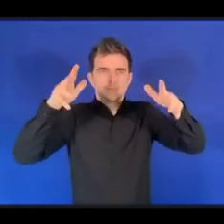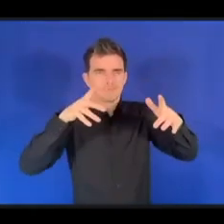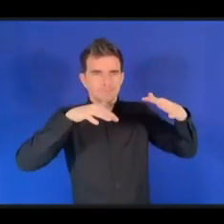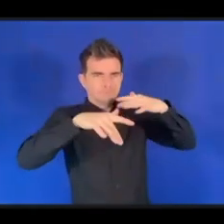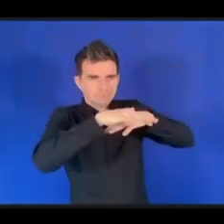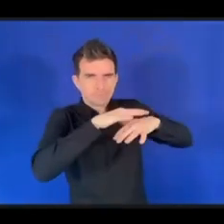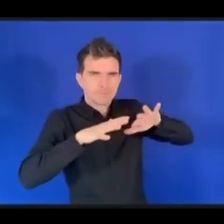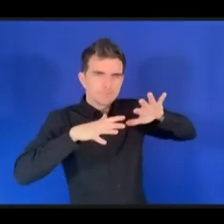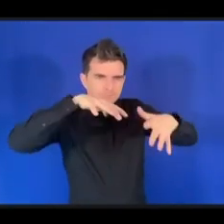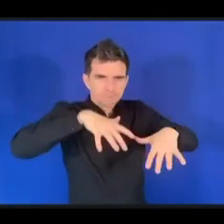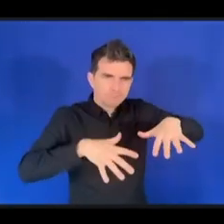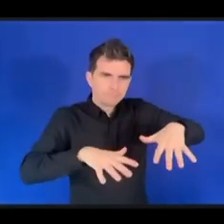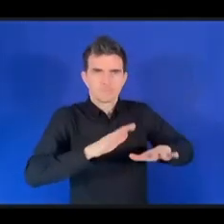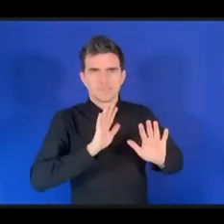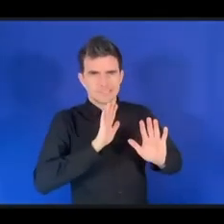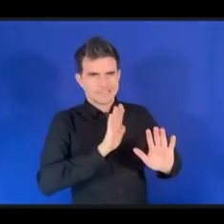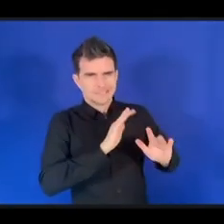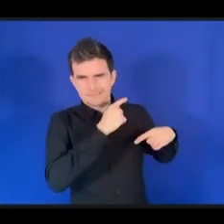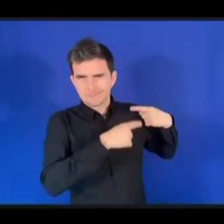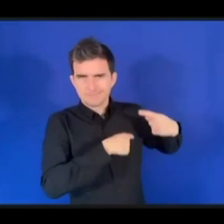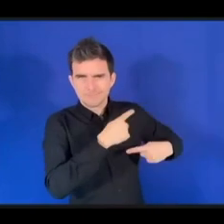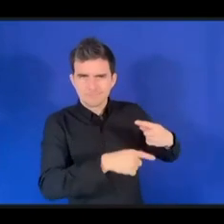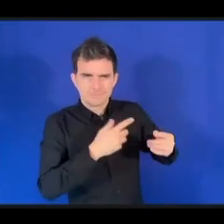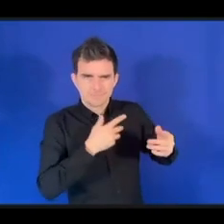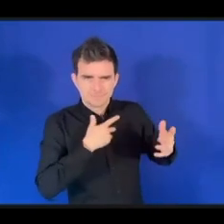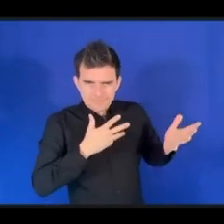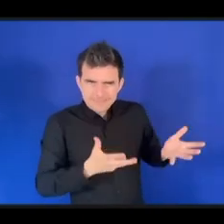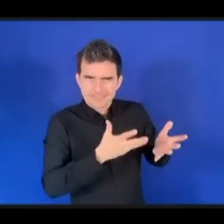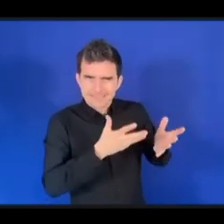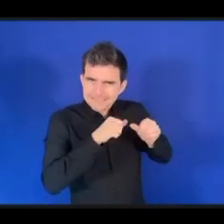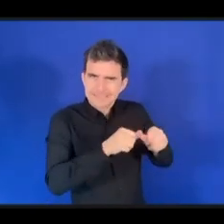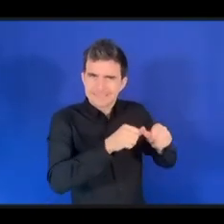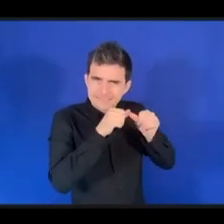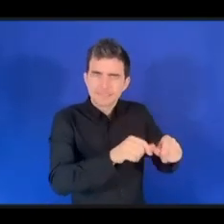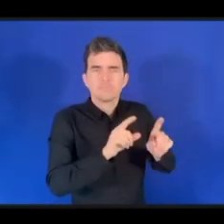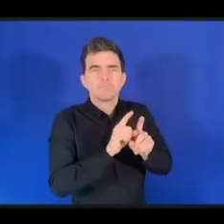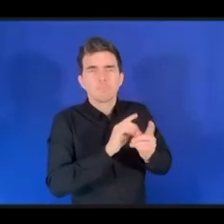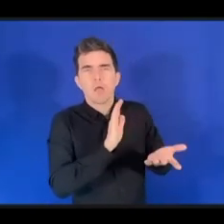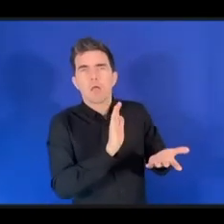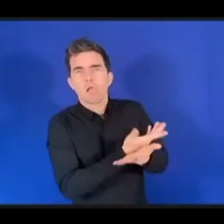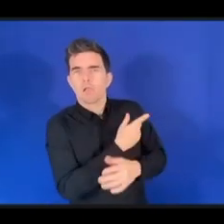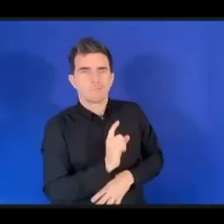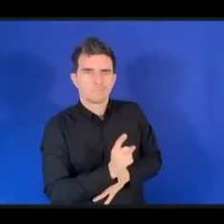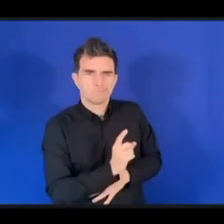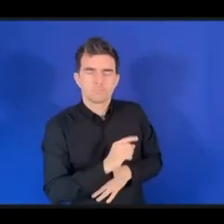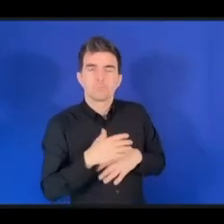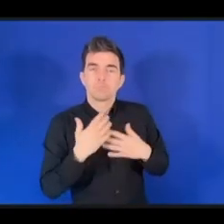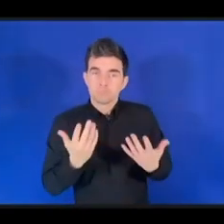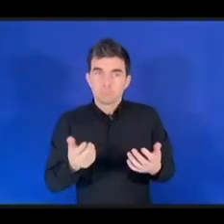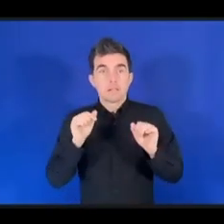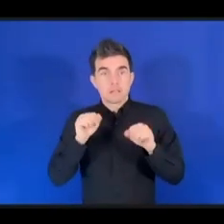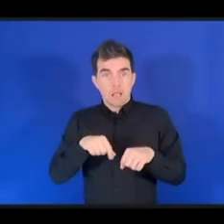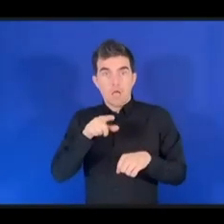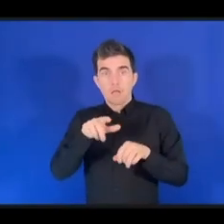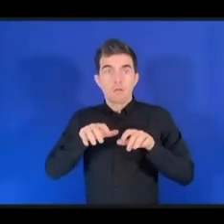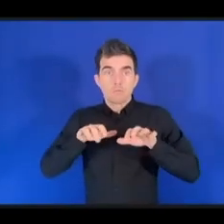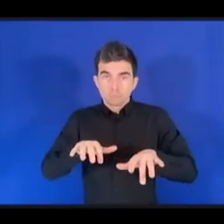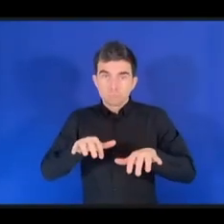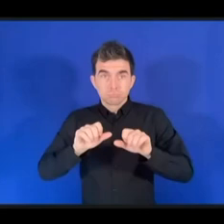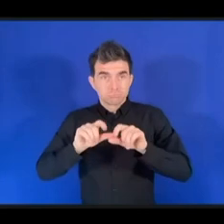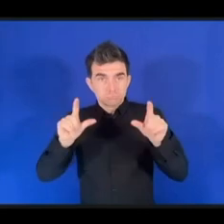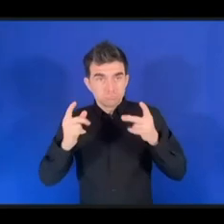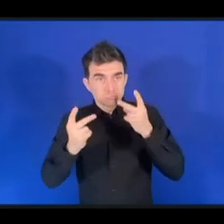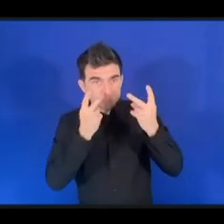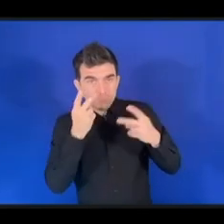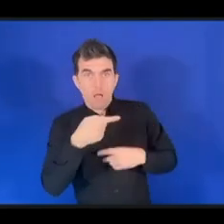在互联网上也有关于京都的很多的信息，但是能够亲身的来到京都来体验京都呢，是了解京都